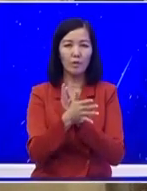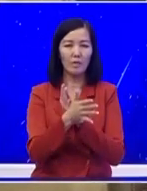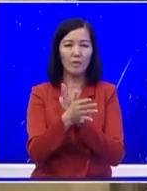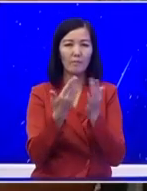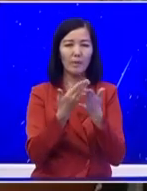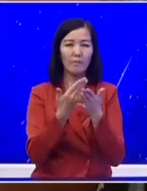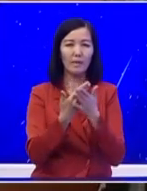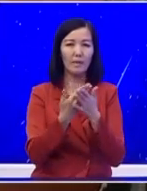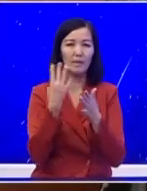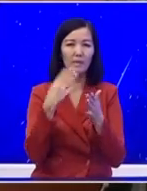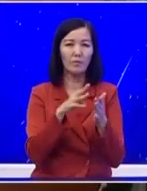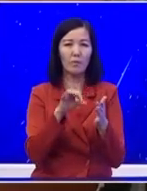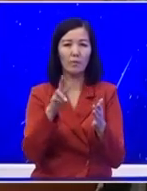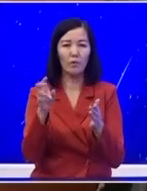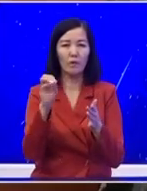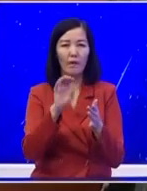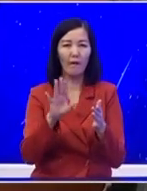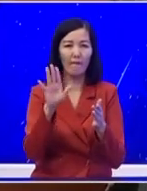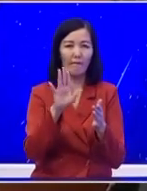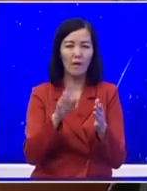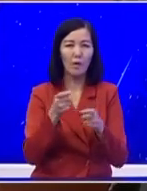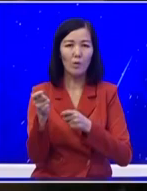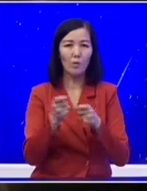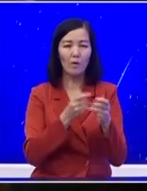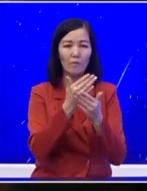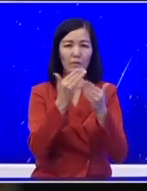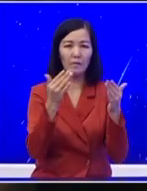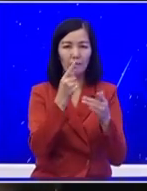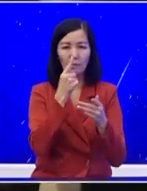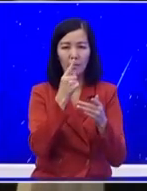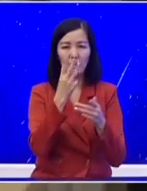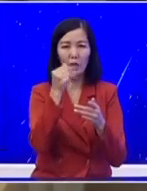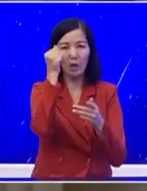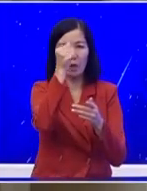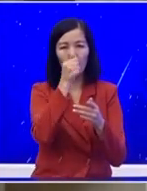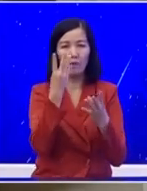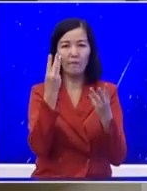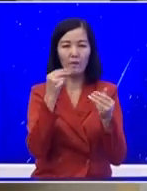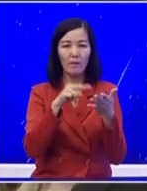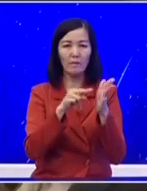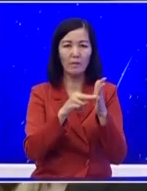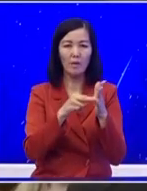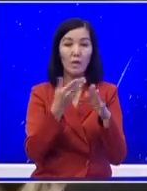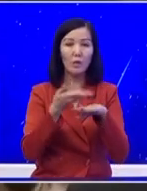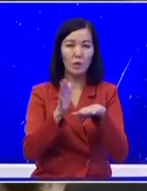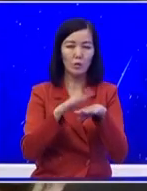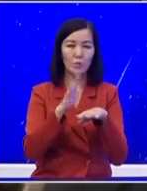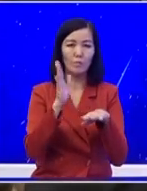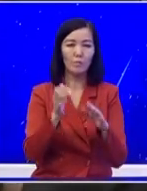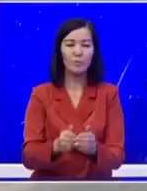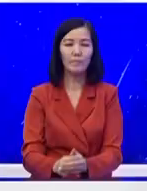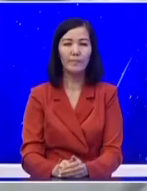ущерб в размере 40 миллионов евро. Руководство музея считает, что ближайшие 3 года в финансовом плане будут тяжелыми.